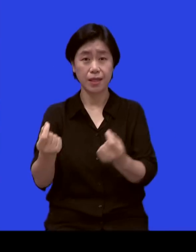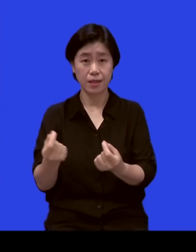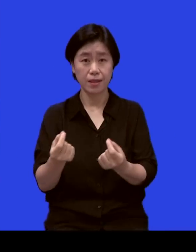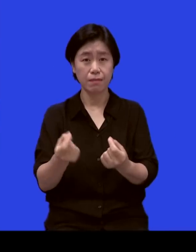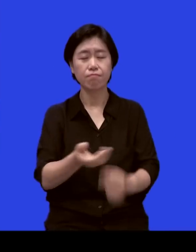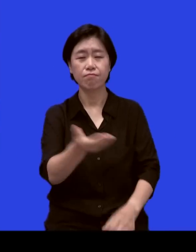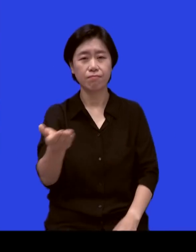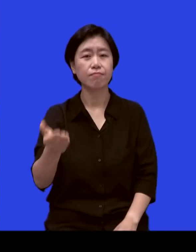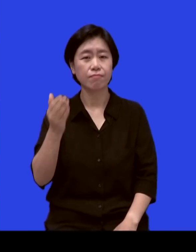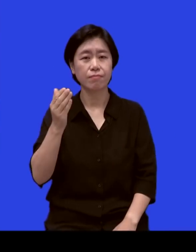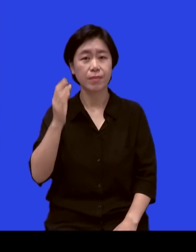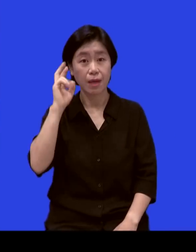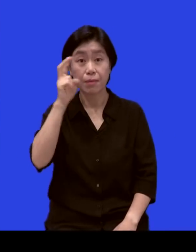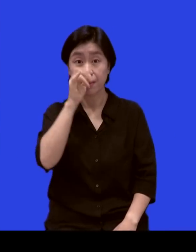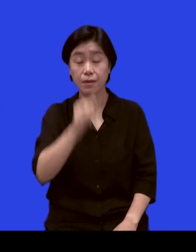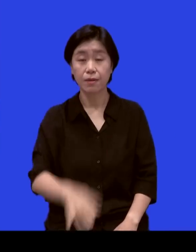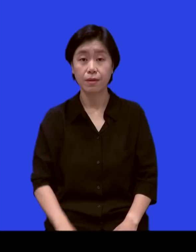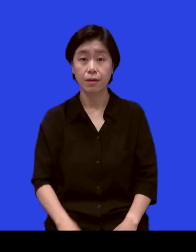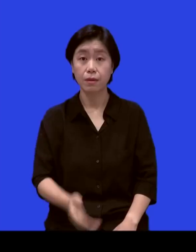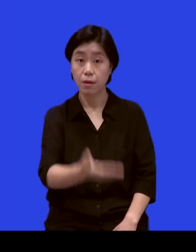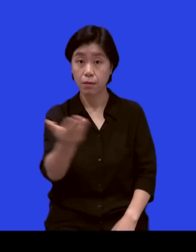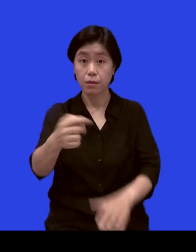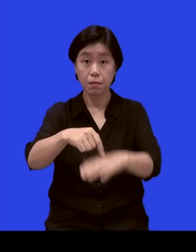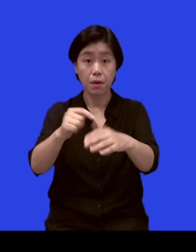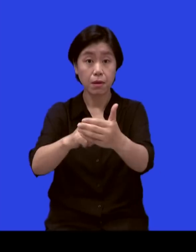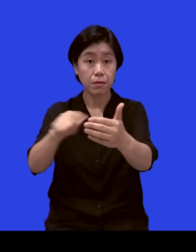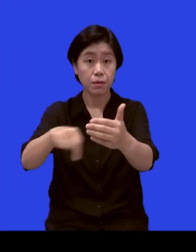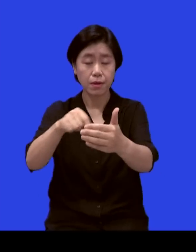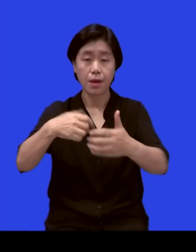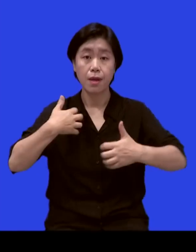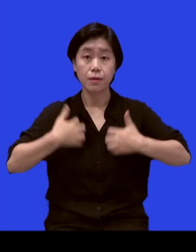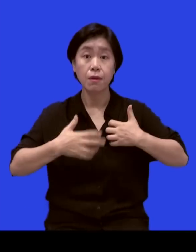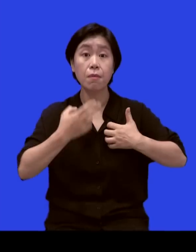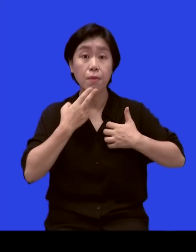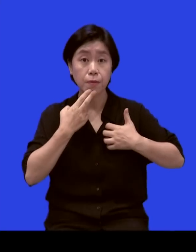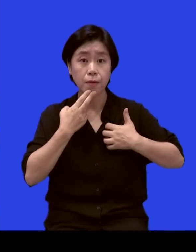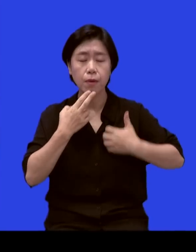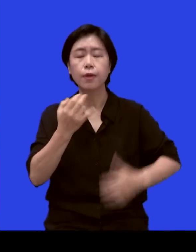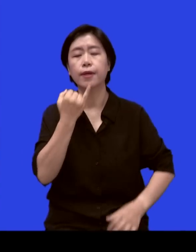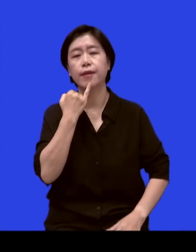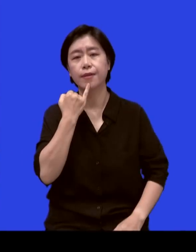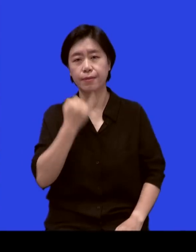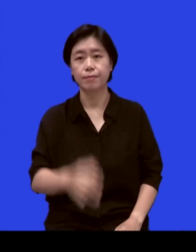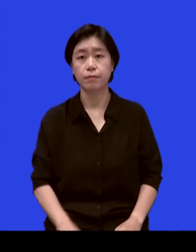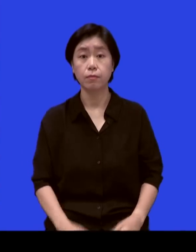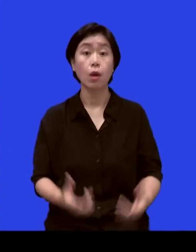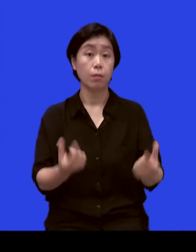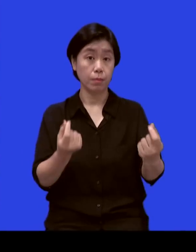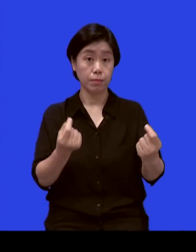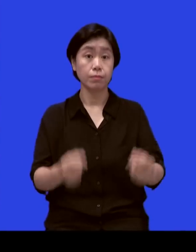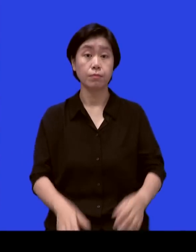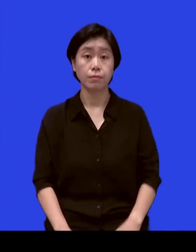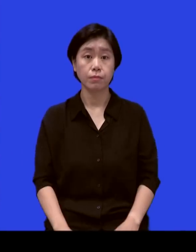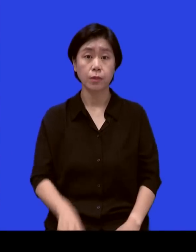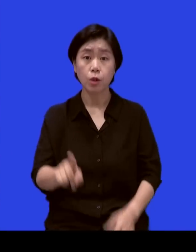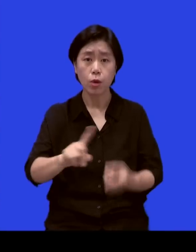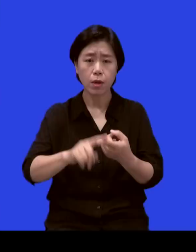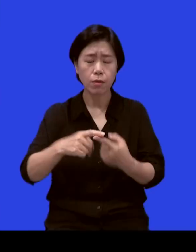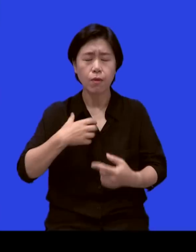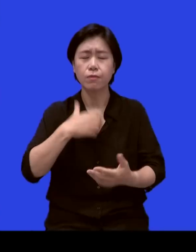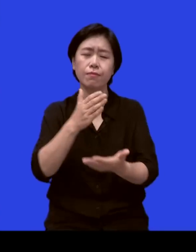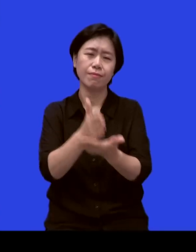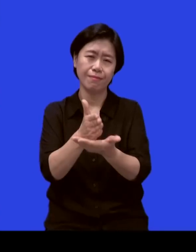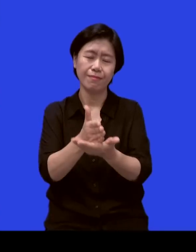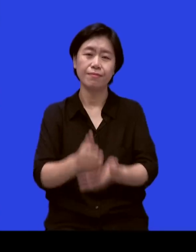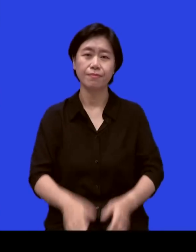또 그렇게 계신 분들이 있을 거예요. 네네. 근데 그 마음에 즐거움과 기쁨이 없을 수 있다라는 거예요. 그럼요. 그러니까 그 걱정하지 말라고 말하고